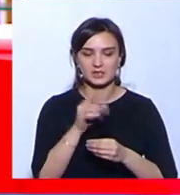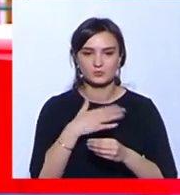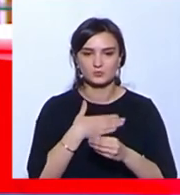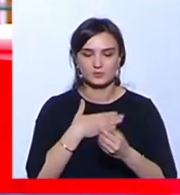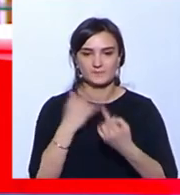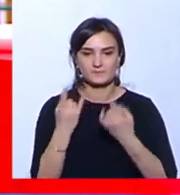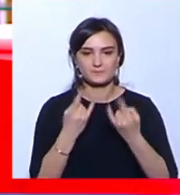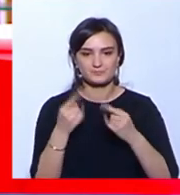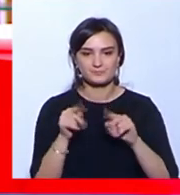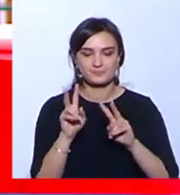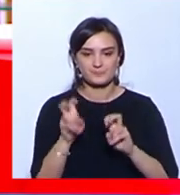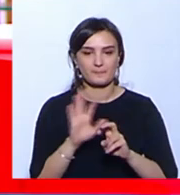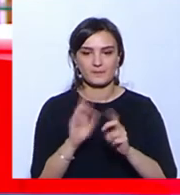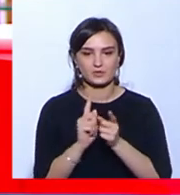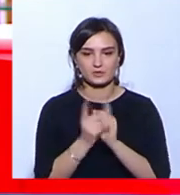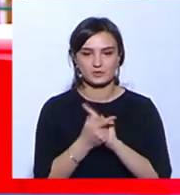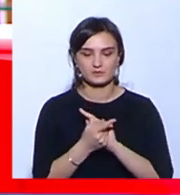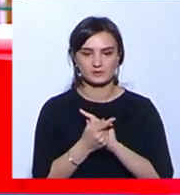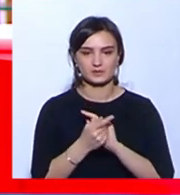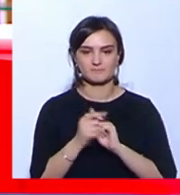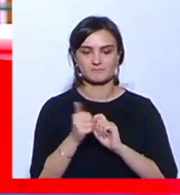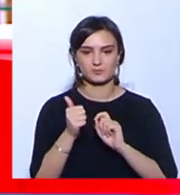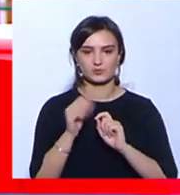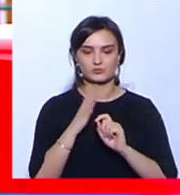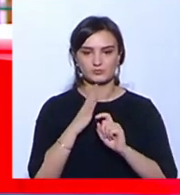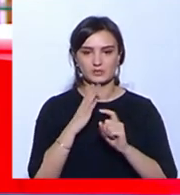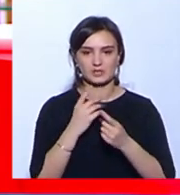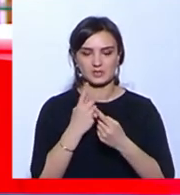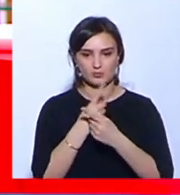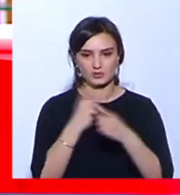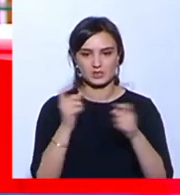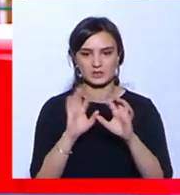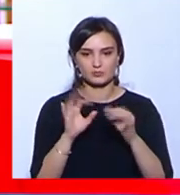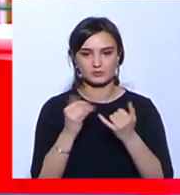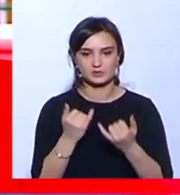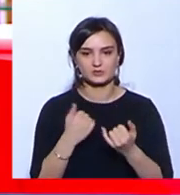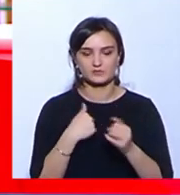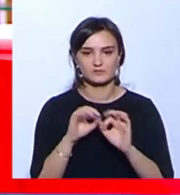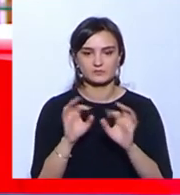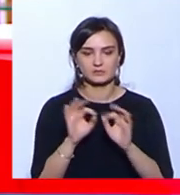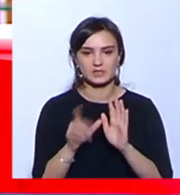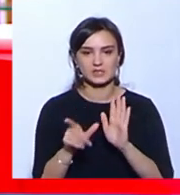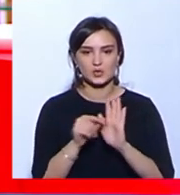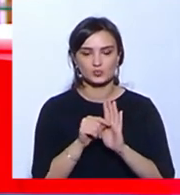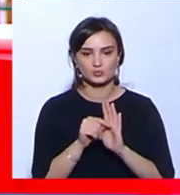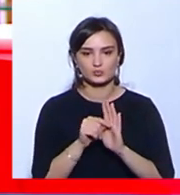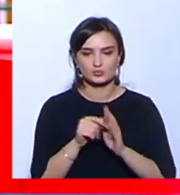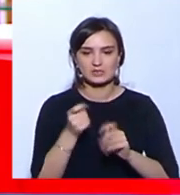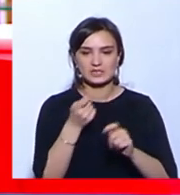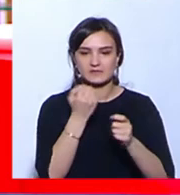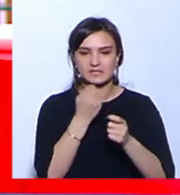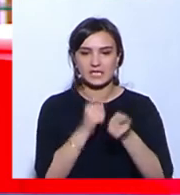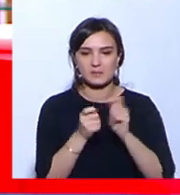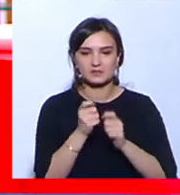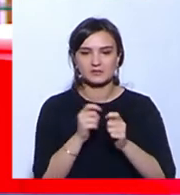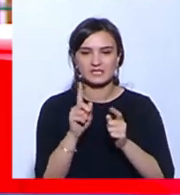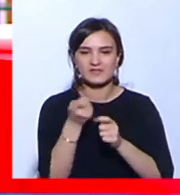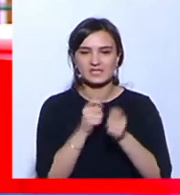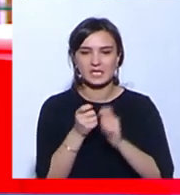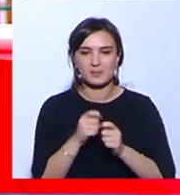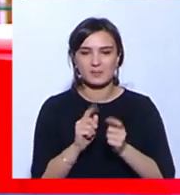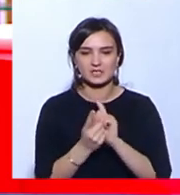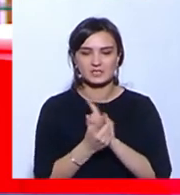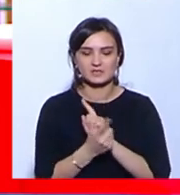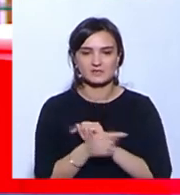ჩვენი გადაცემის თემა არ შეცვლილა, როგორც გამოცხადებული ქონდა დღეს ჩვენ საუბრობთ თანდაყოლილ მეტაბოლურ დარღვევებზე, რაც გულისხმობს